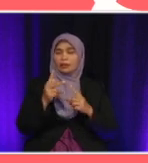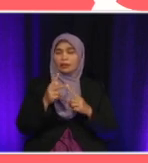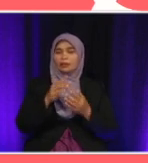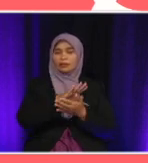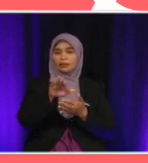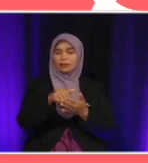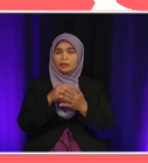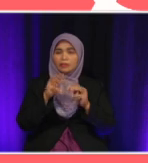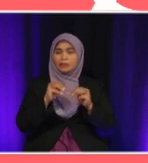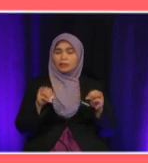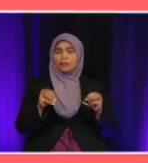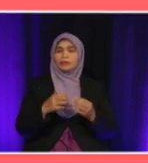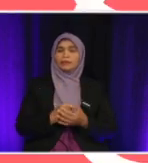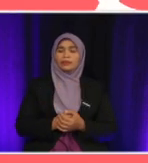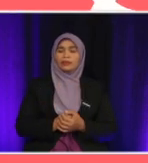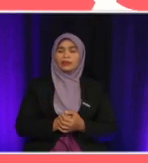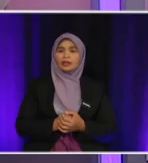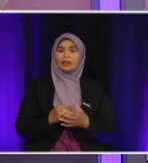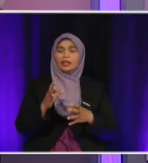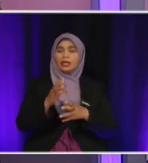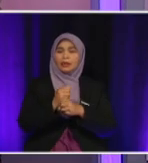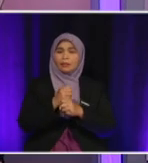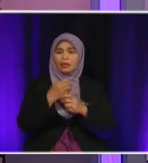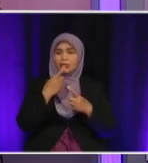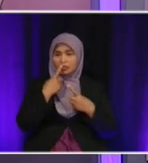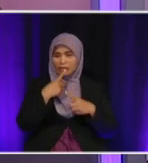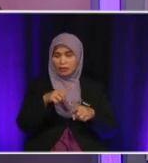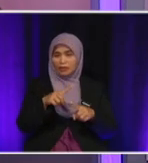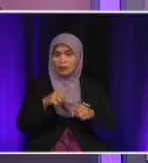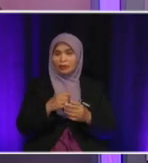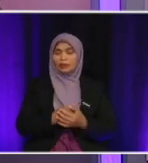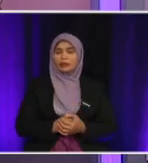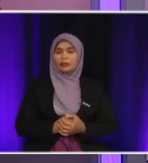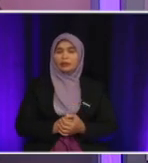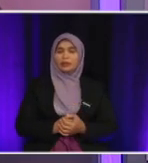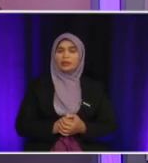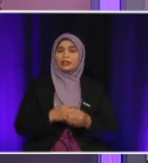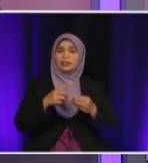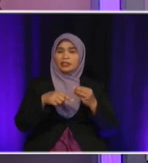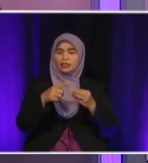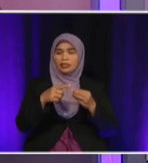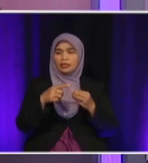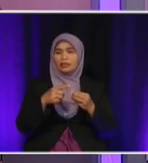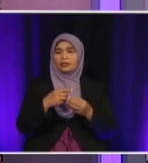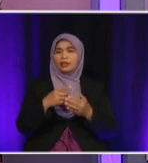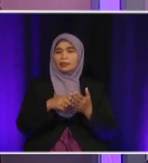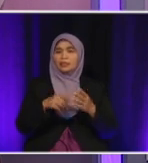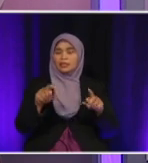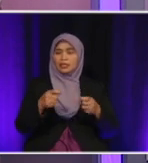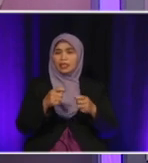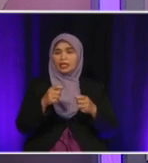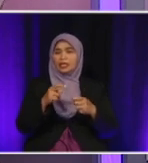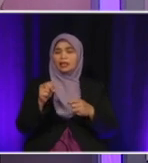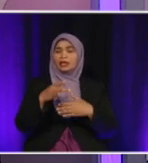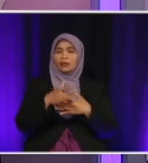pemurid-murid di studio Yaitu dapat menjawab dan mereka cuma menerangkannya tentang apakah yang tidak akan tindakan awal